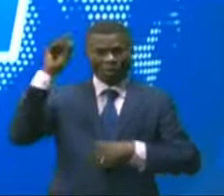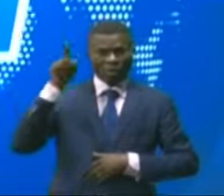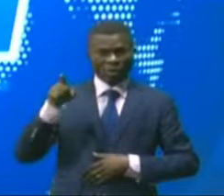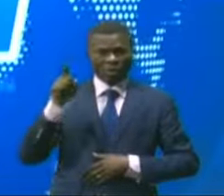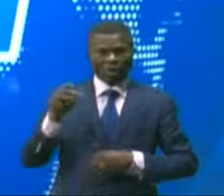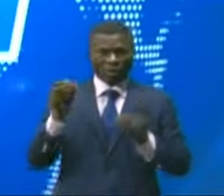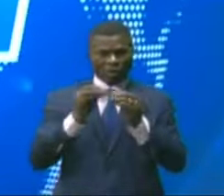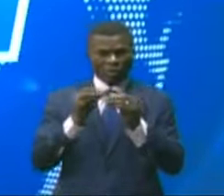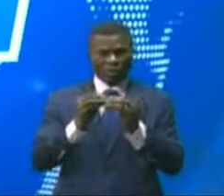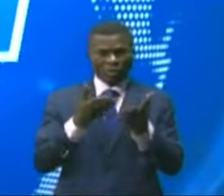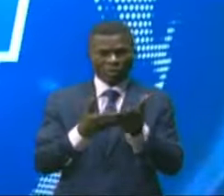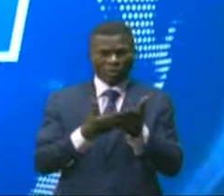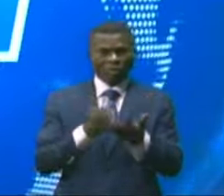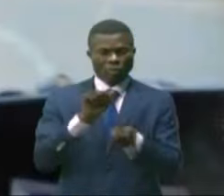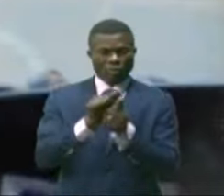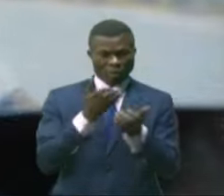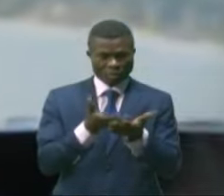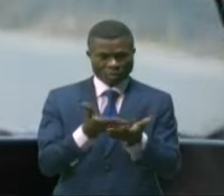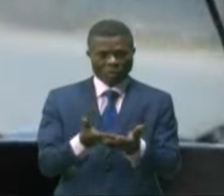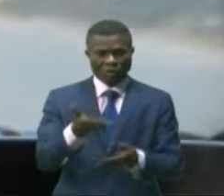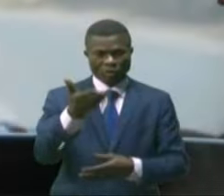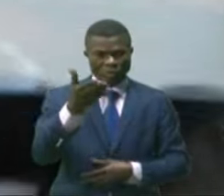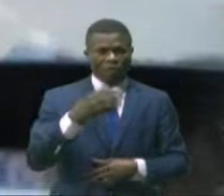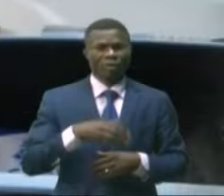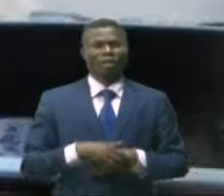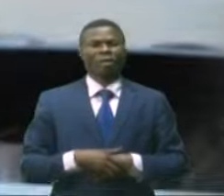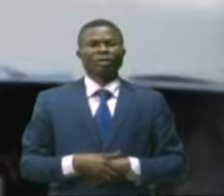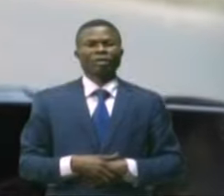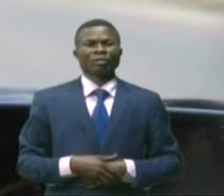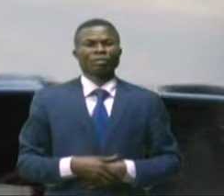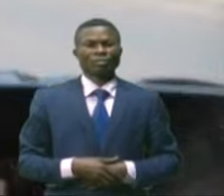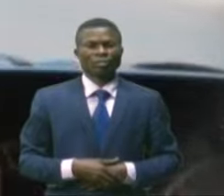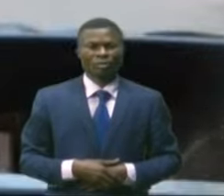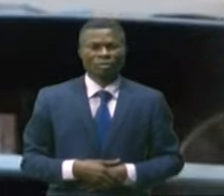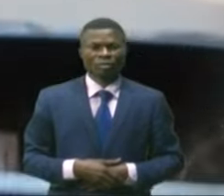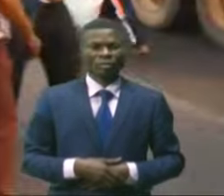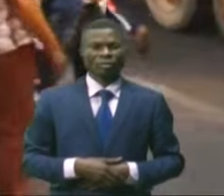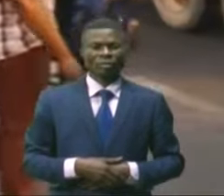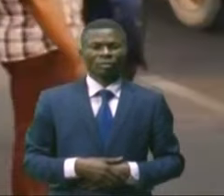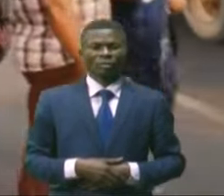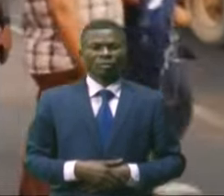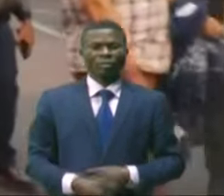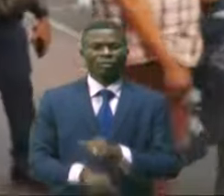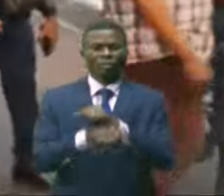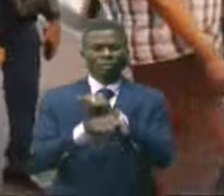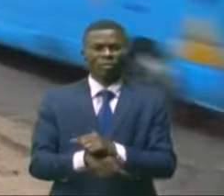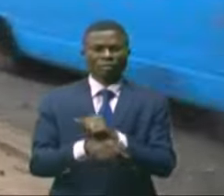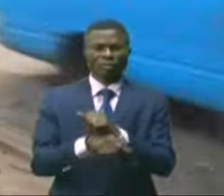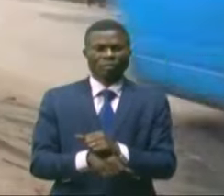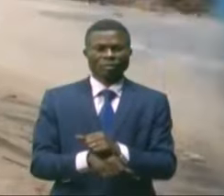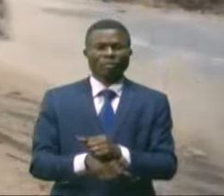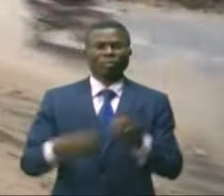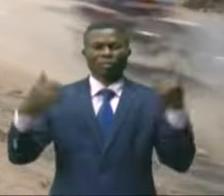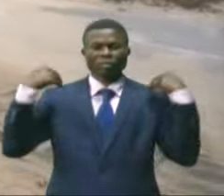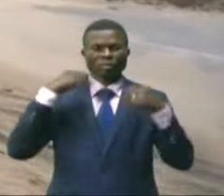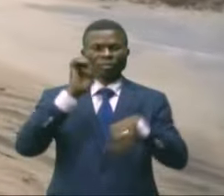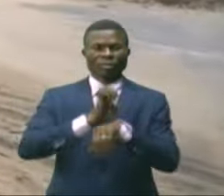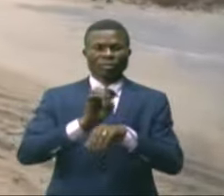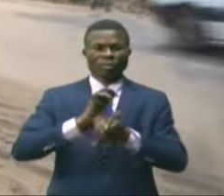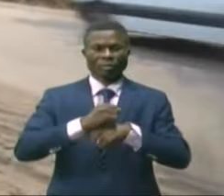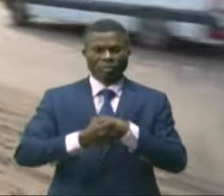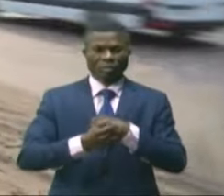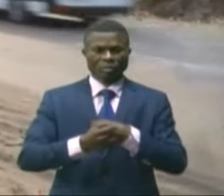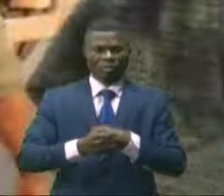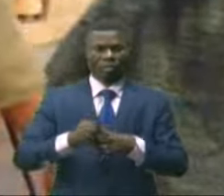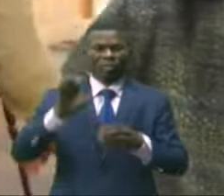sont réunies pour la cause. La haute cour africaine de la chefferie traditionnelle et le leader religieux pour la restauration du